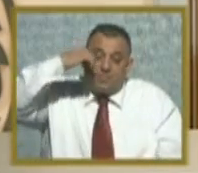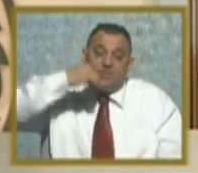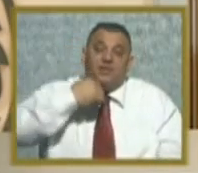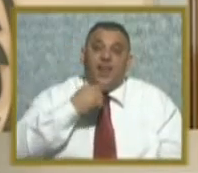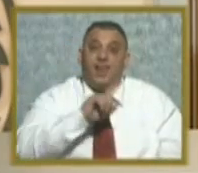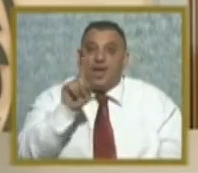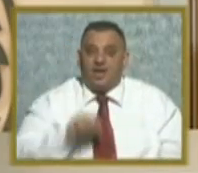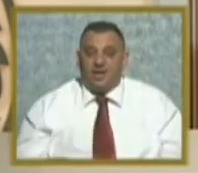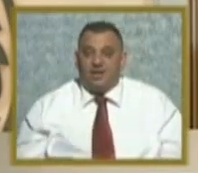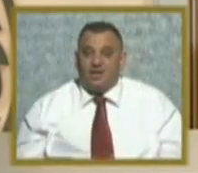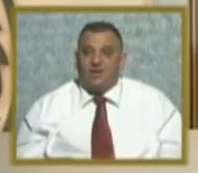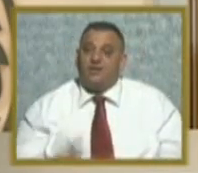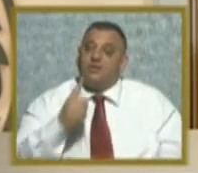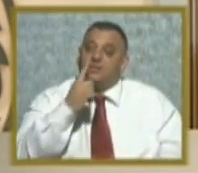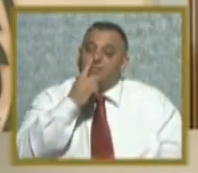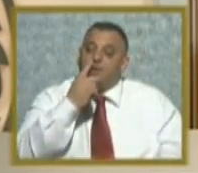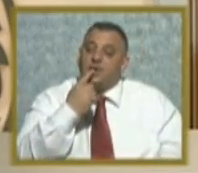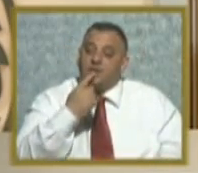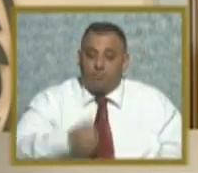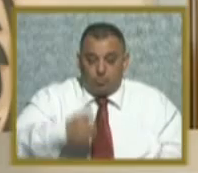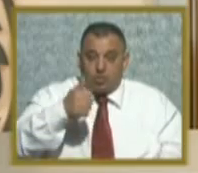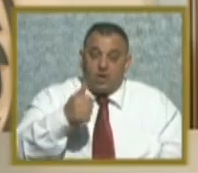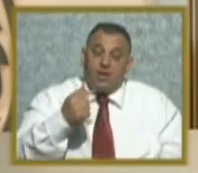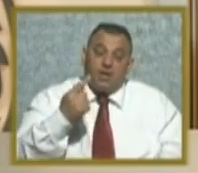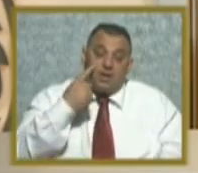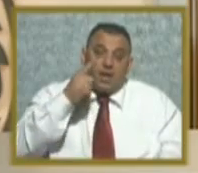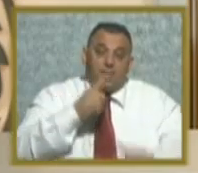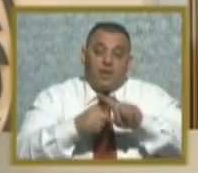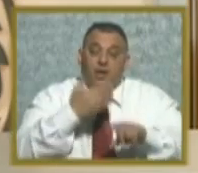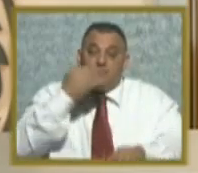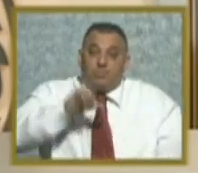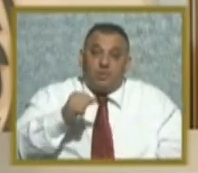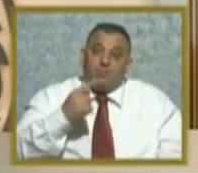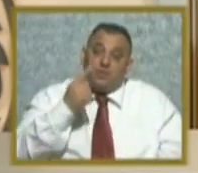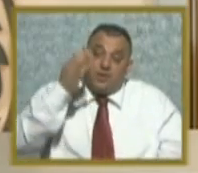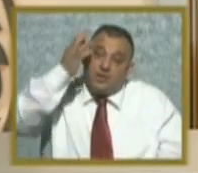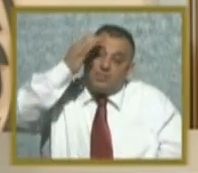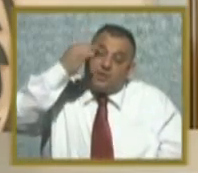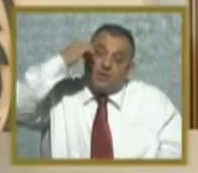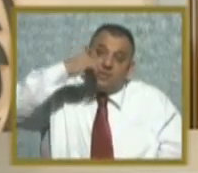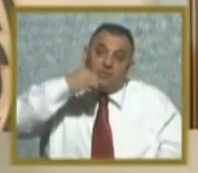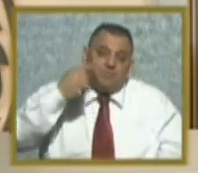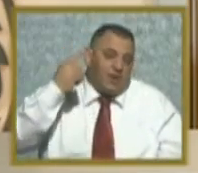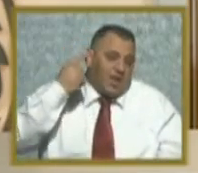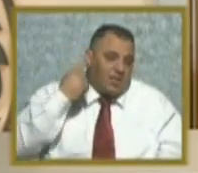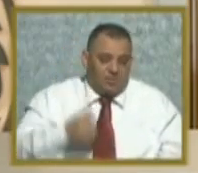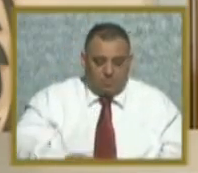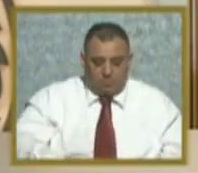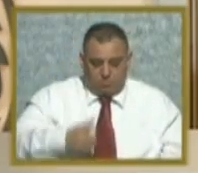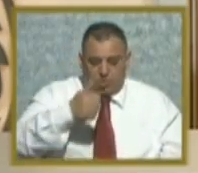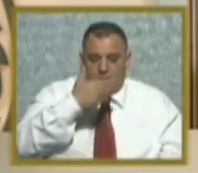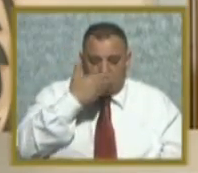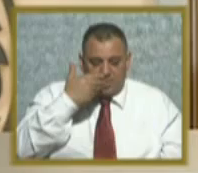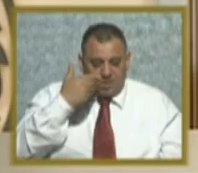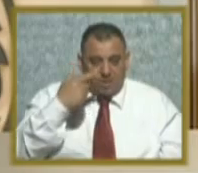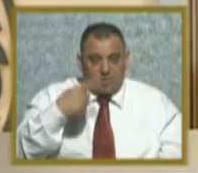الجوف، اللي مجرى إلى الجوف الفم والأنف، الفم والأنف هو المجرى، أما قطرة العين وقطرة الأذن ما يضر